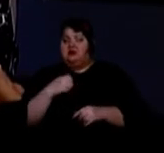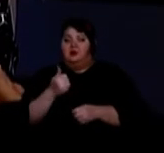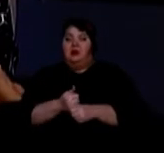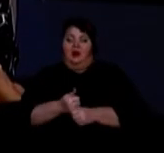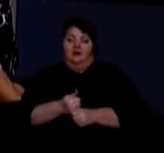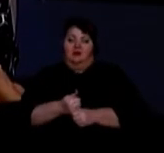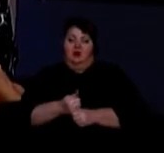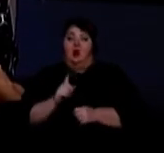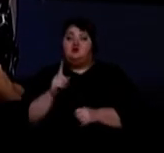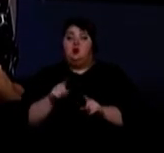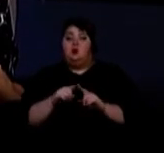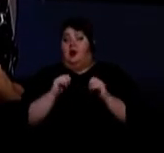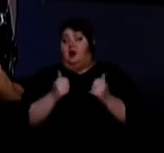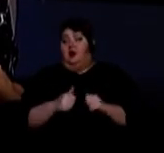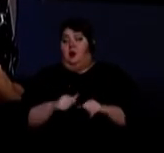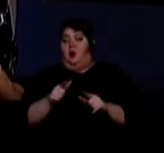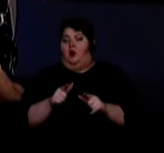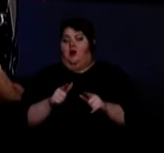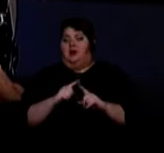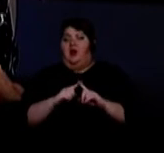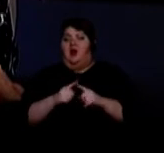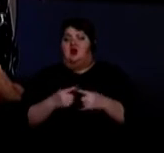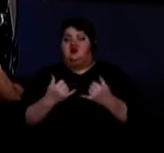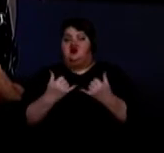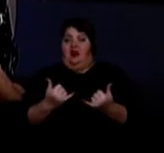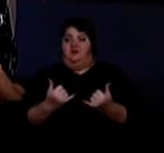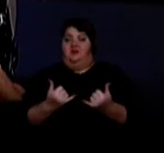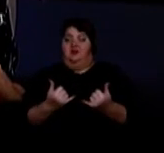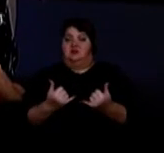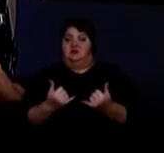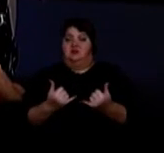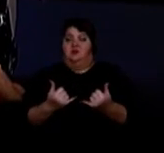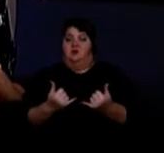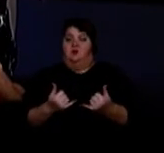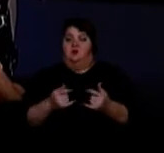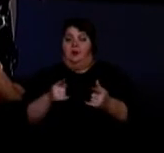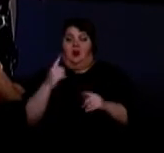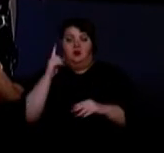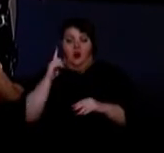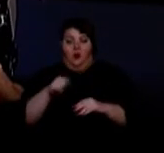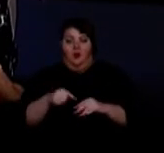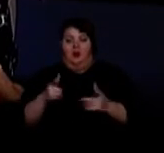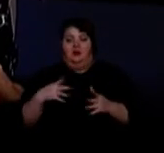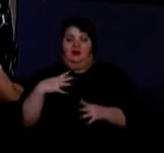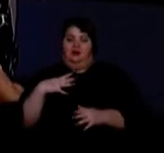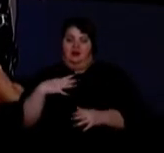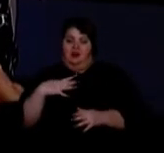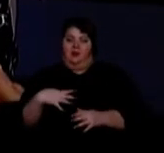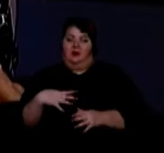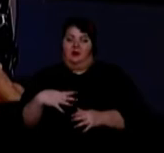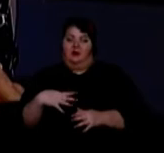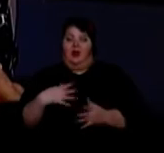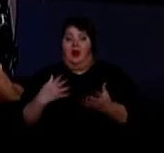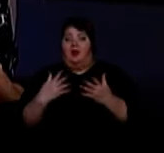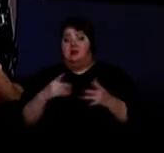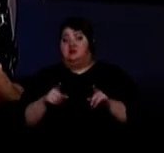главное. Ведь что такое любовь? Любовь – это жертвенность. Это умение и это где-то терпение. И если вот